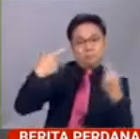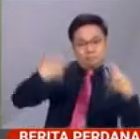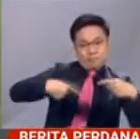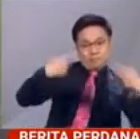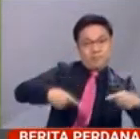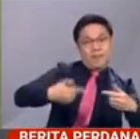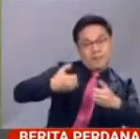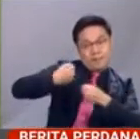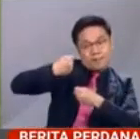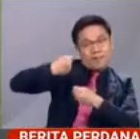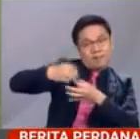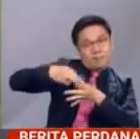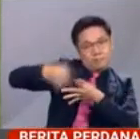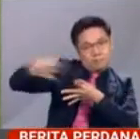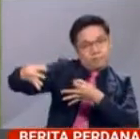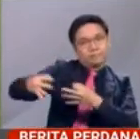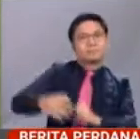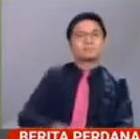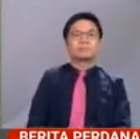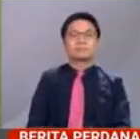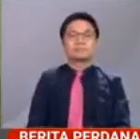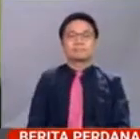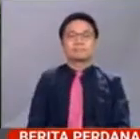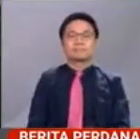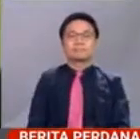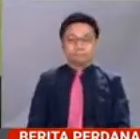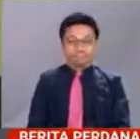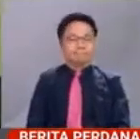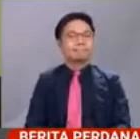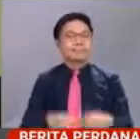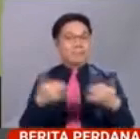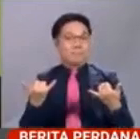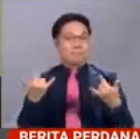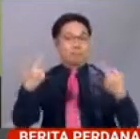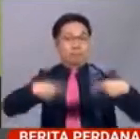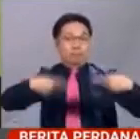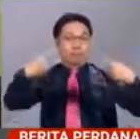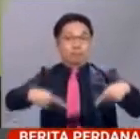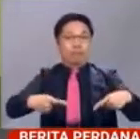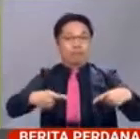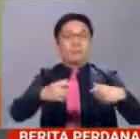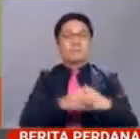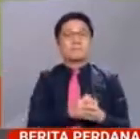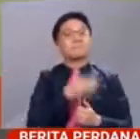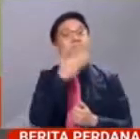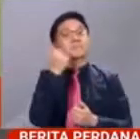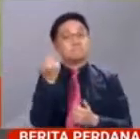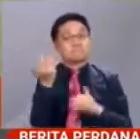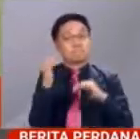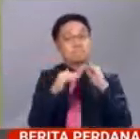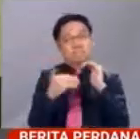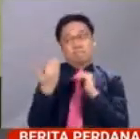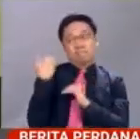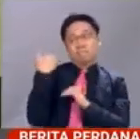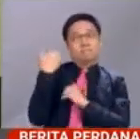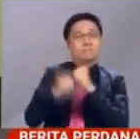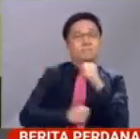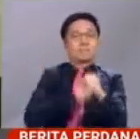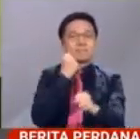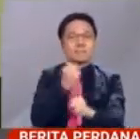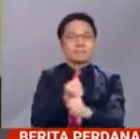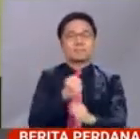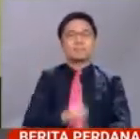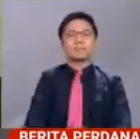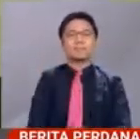Memang saya ada rasa yang kita cuba untuk menghabiskan Liga dengan posisi yang lebih baik daripada tahun lalu. Tetapi ada